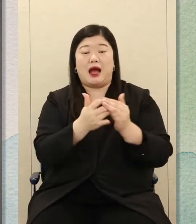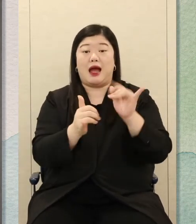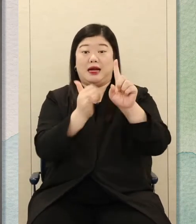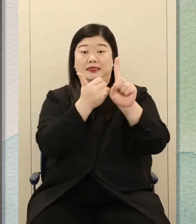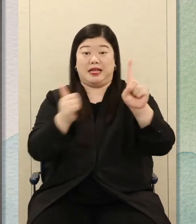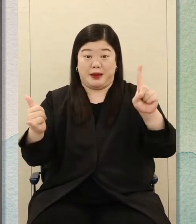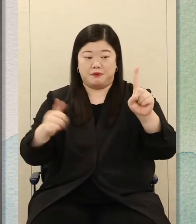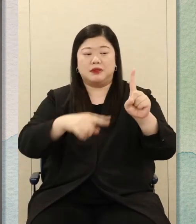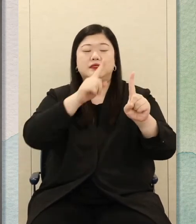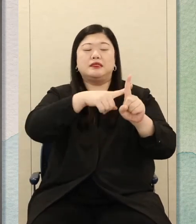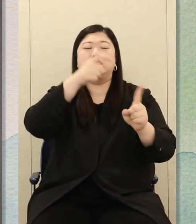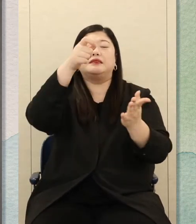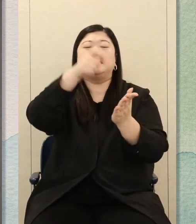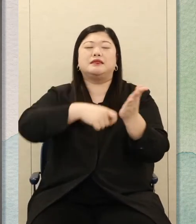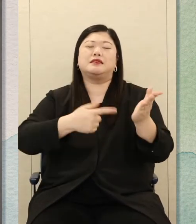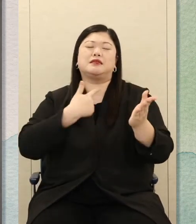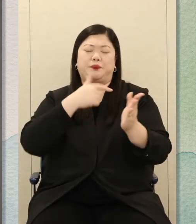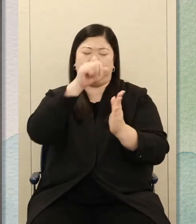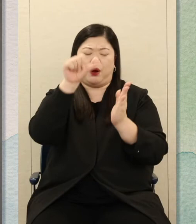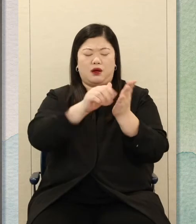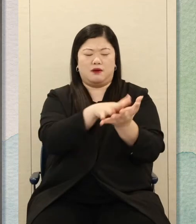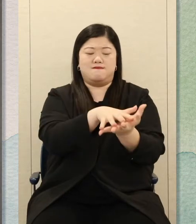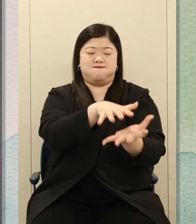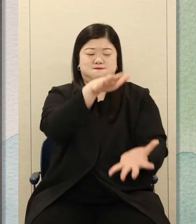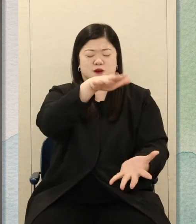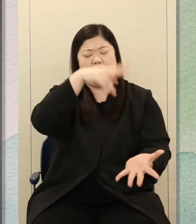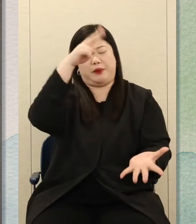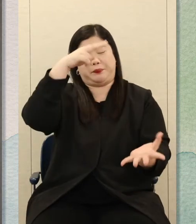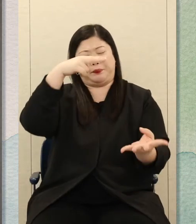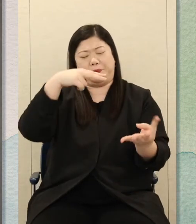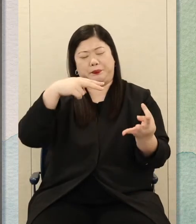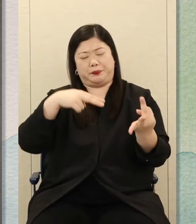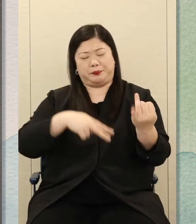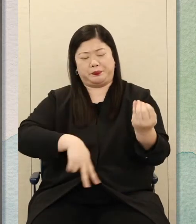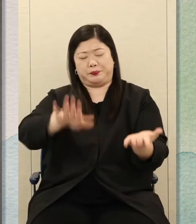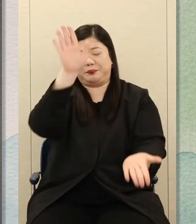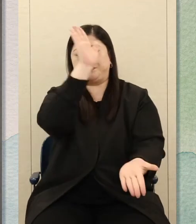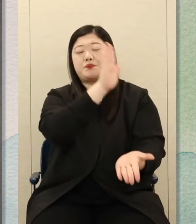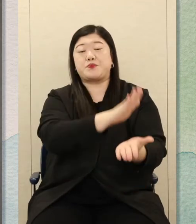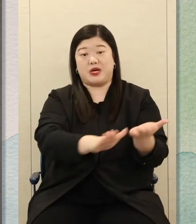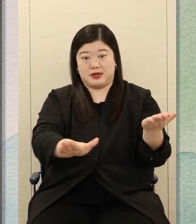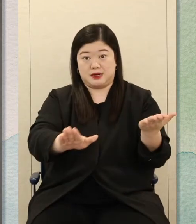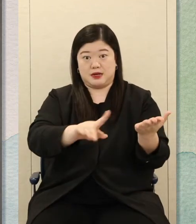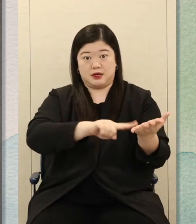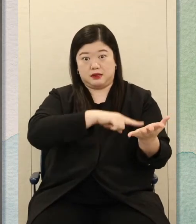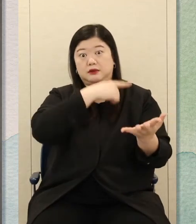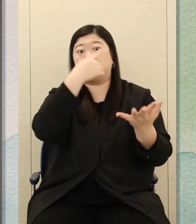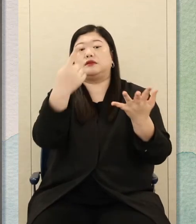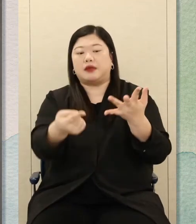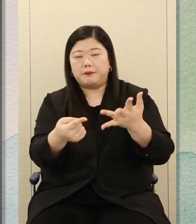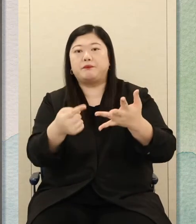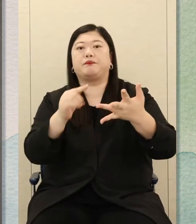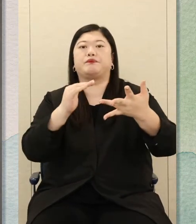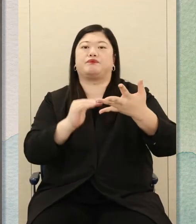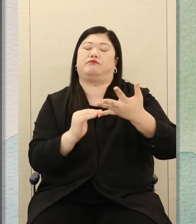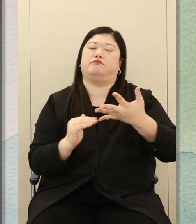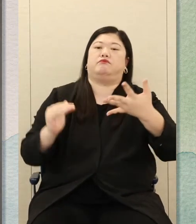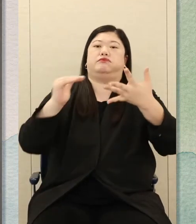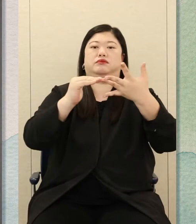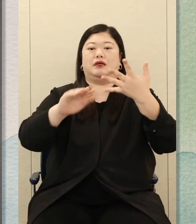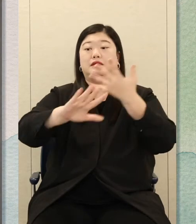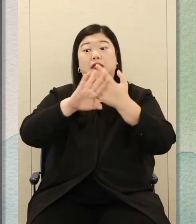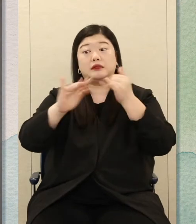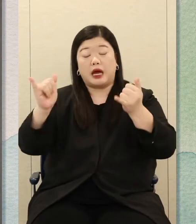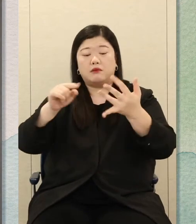다 읽어봤어. 이것도 굉장히 좋은 모임이잖아요. 그렇게 7권 내가 다 읽었구나. 예,